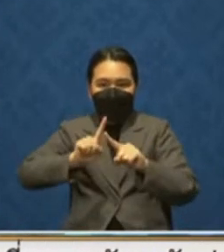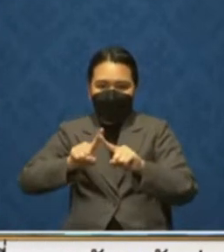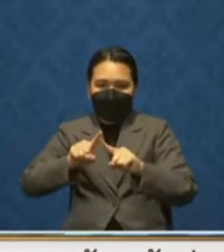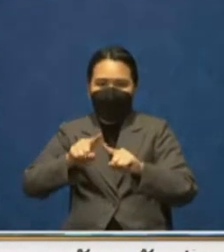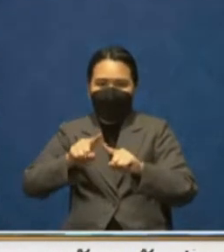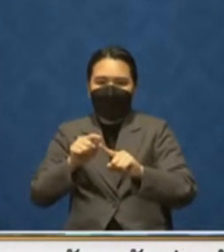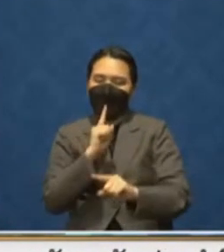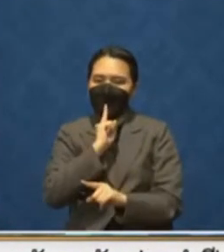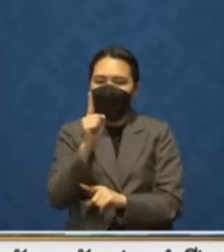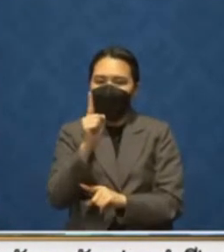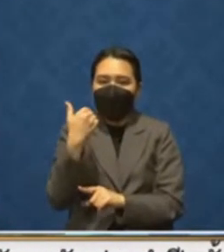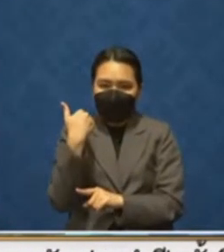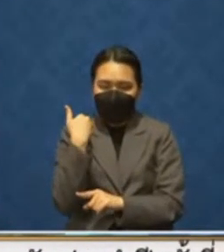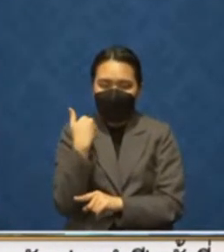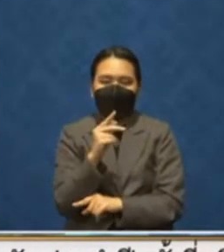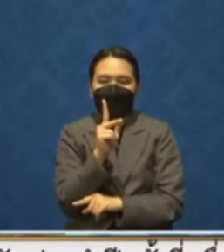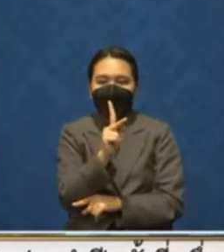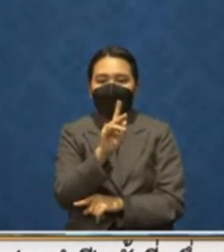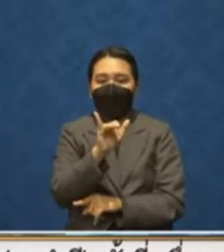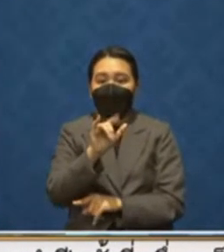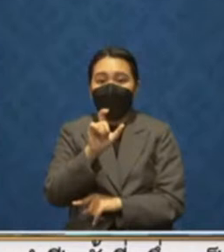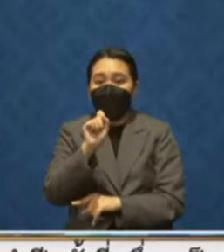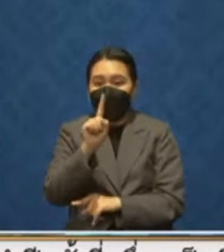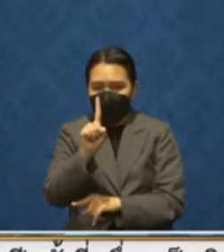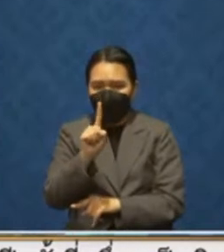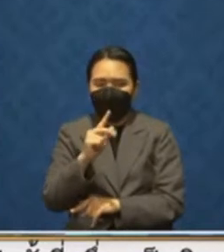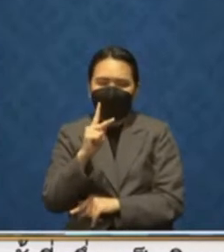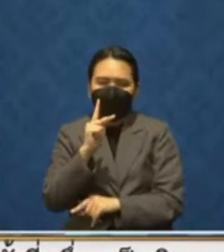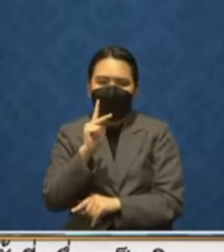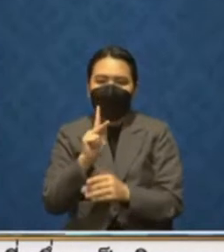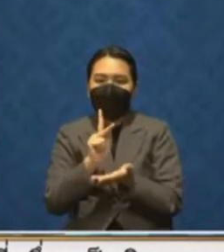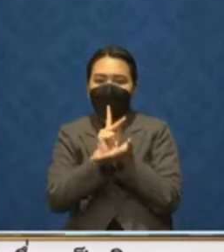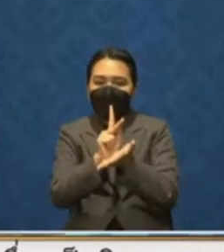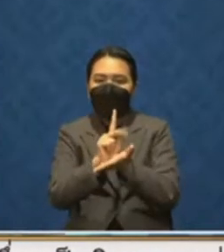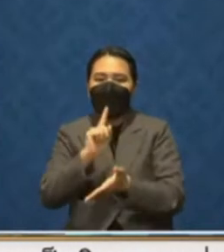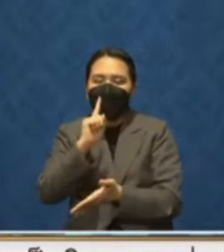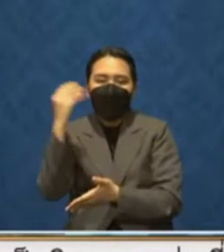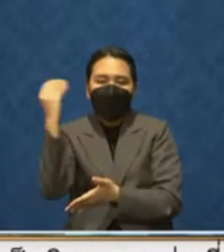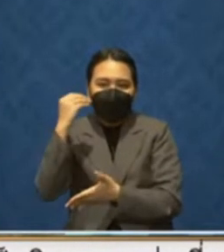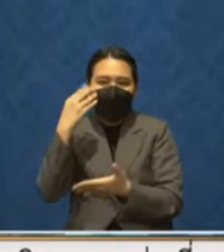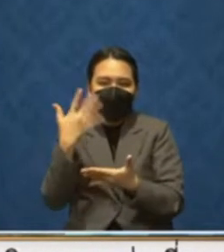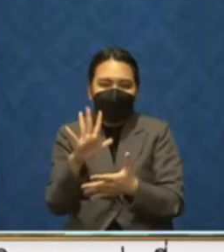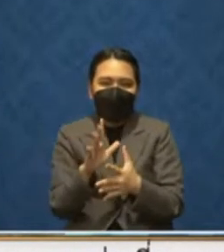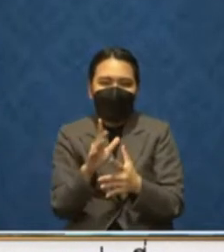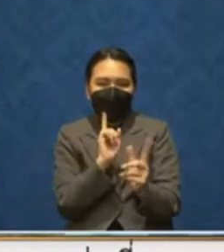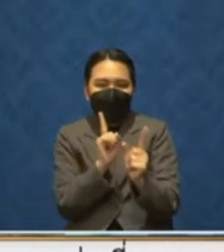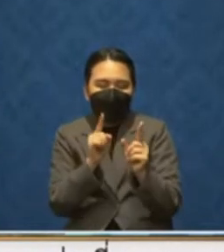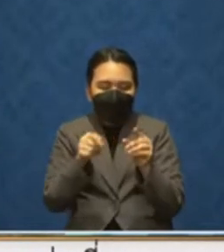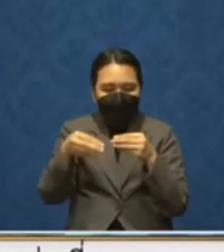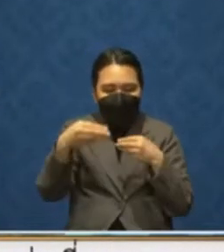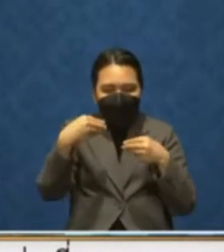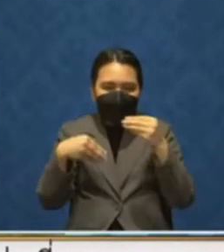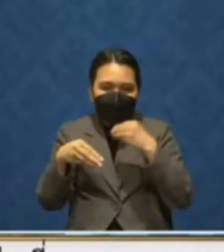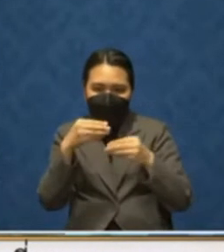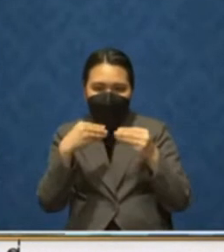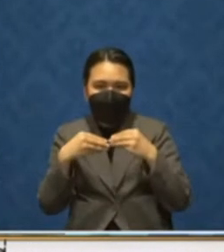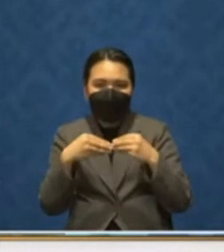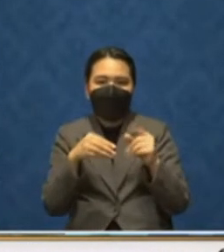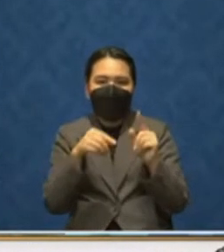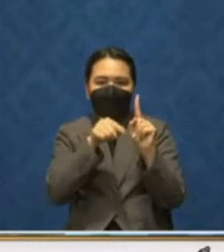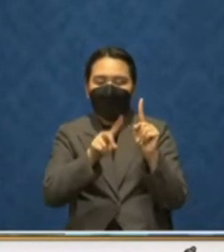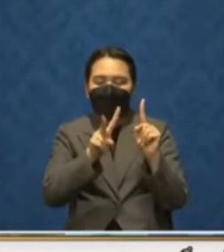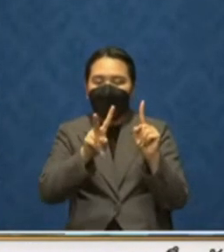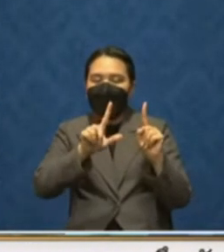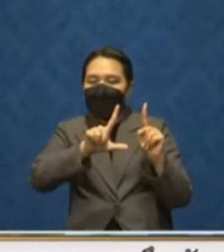โดยเฉพาะหนี้กยศนะครับฟ้องร้องแล้วก็ใจเพียงกันชั้นครับไม่ดี 1.2ล้านลาย